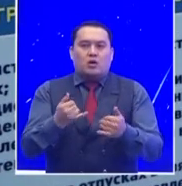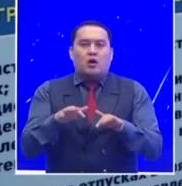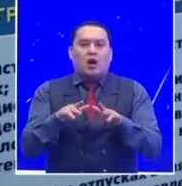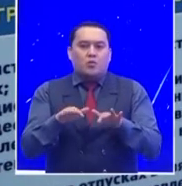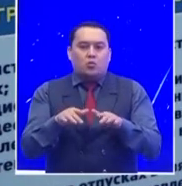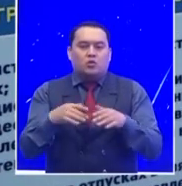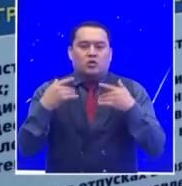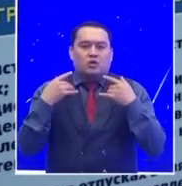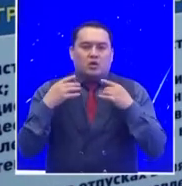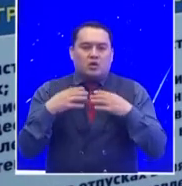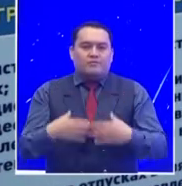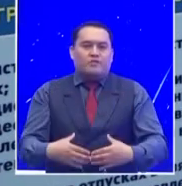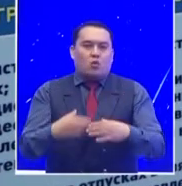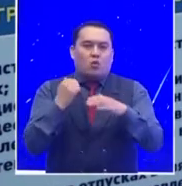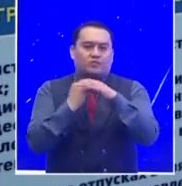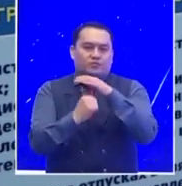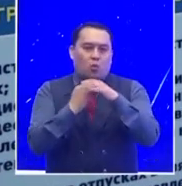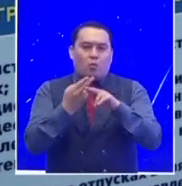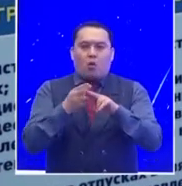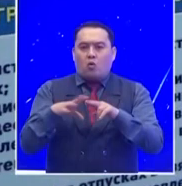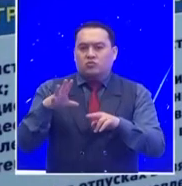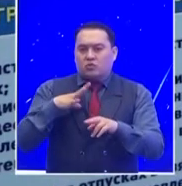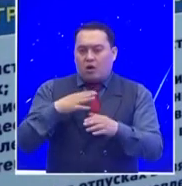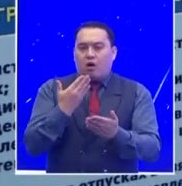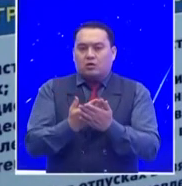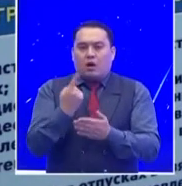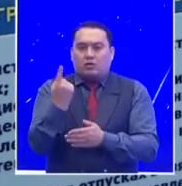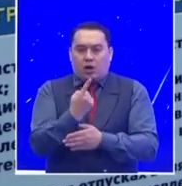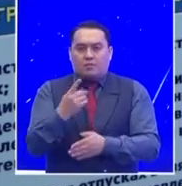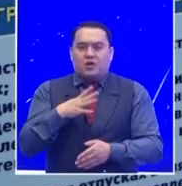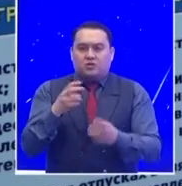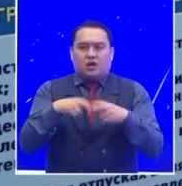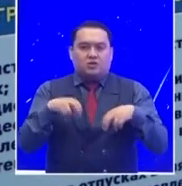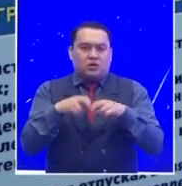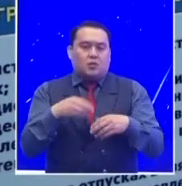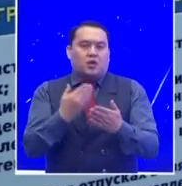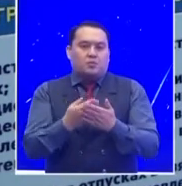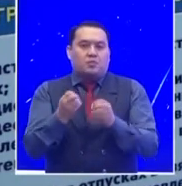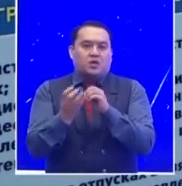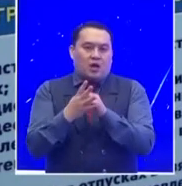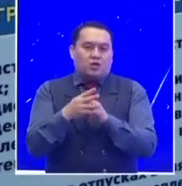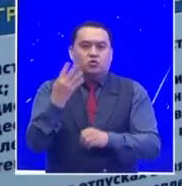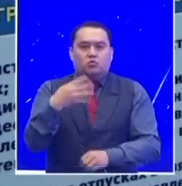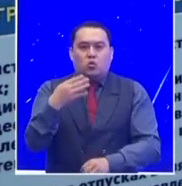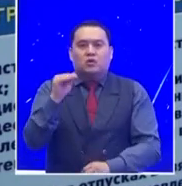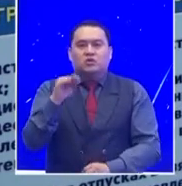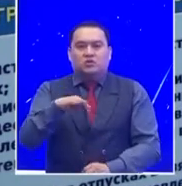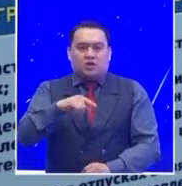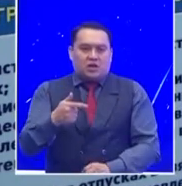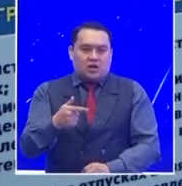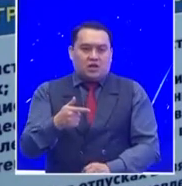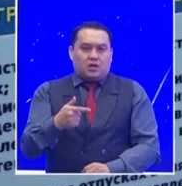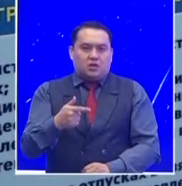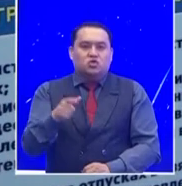томография, магнитно-резонансная томография, если в пределах одно исследование стоит, например, от 15 до 40 тысяч тенге,